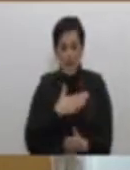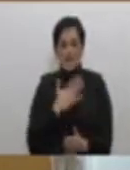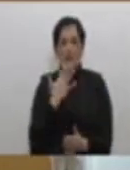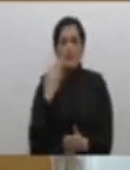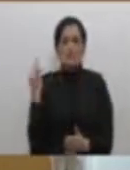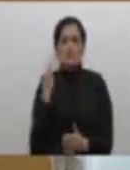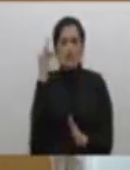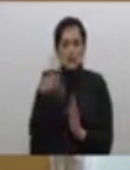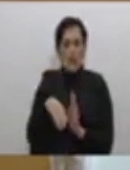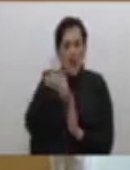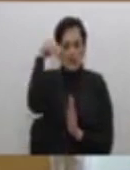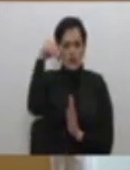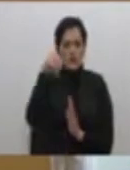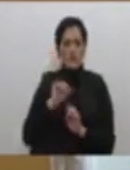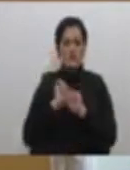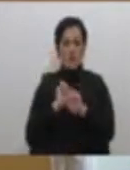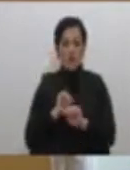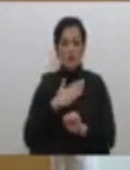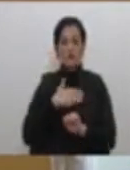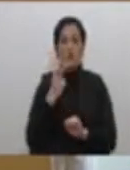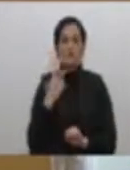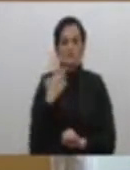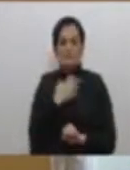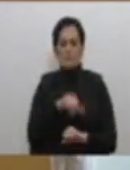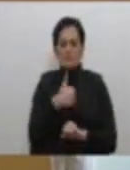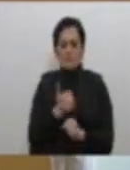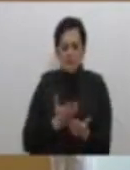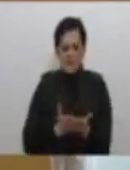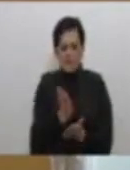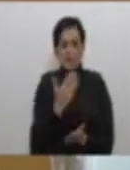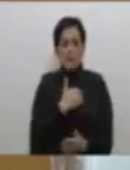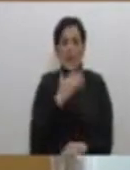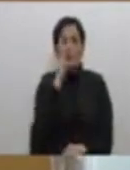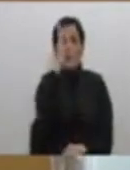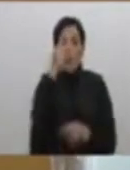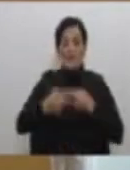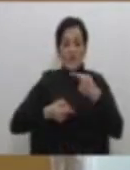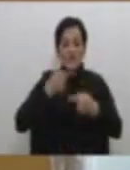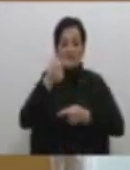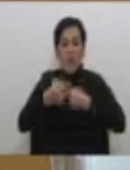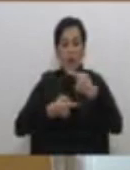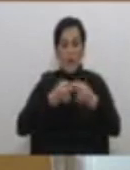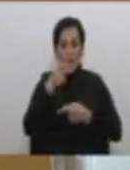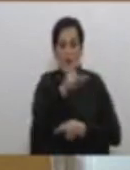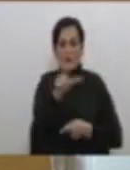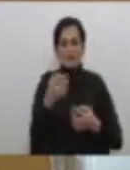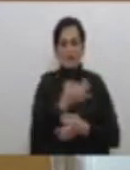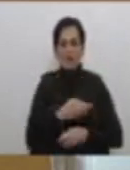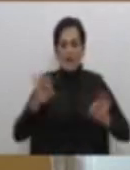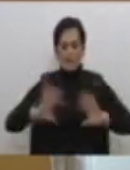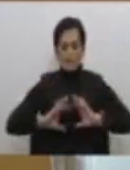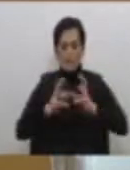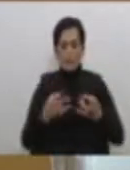არჩევანი, რომლის დაცვა ჩვენი უმთავრესი მიზანი უნდა იყოს, ჩვენი მომავალი თაობებისთვის, რომლებმაც თავისუფალ სამყაროში უნდა